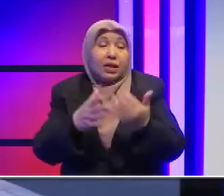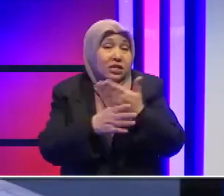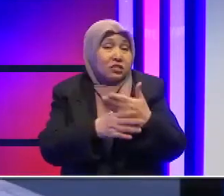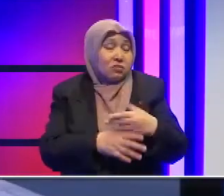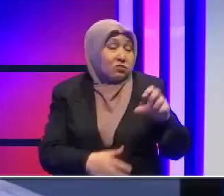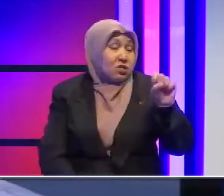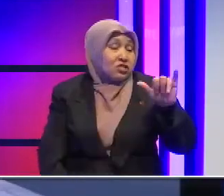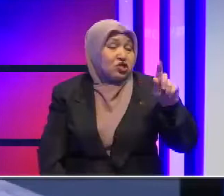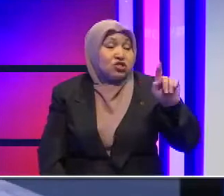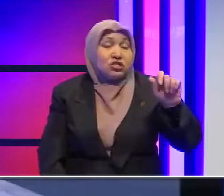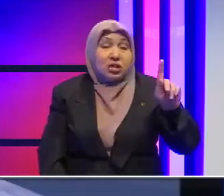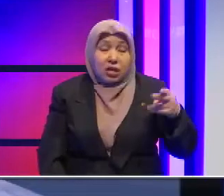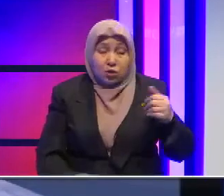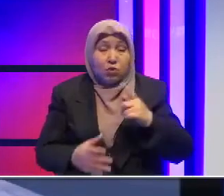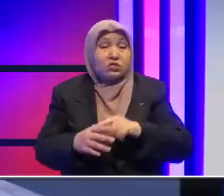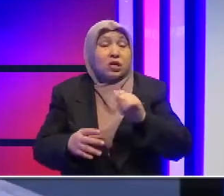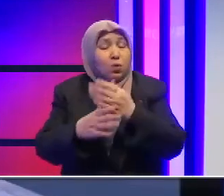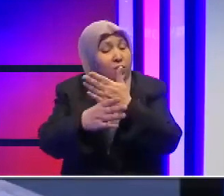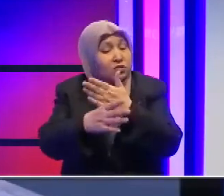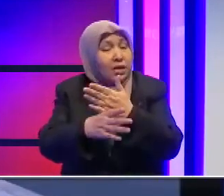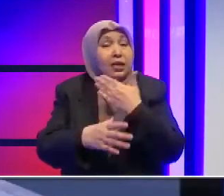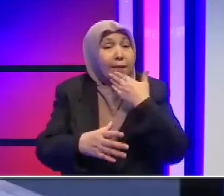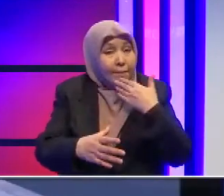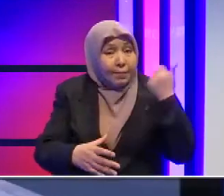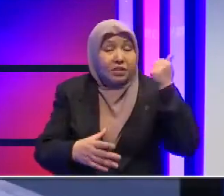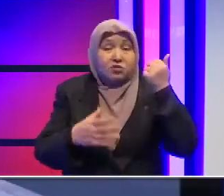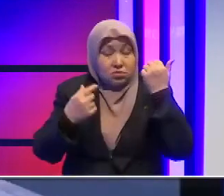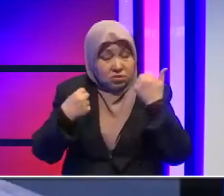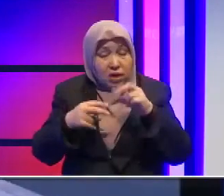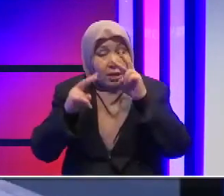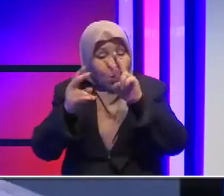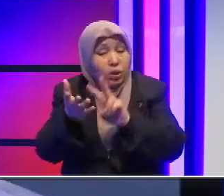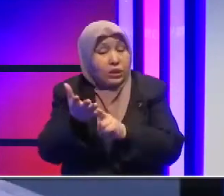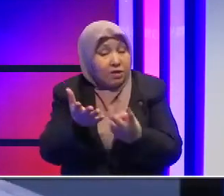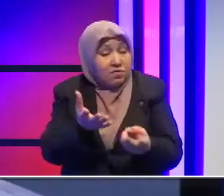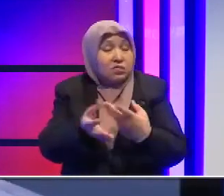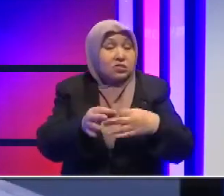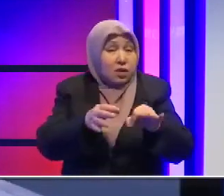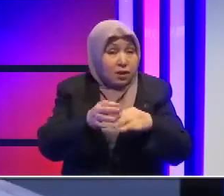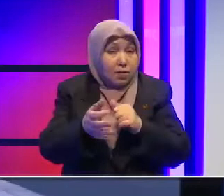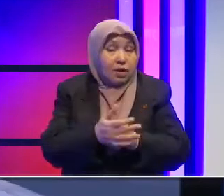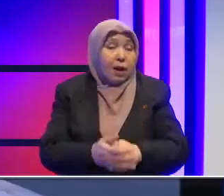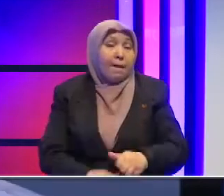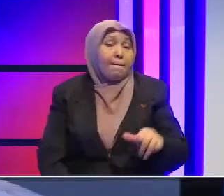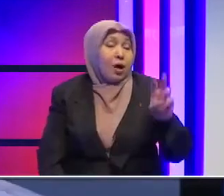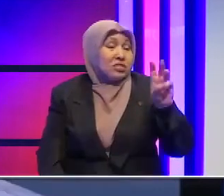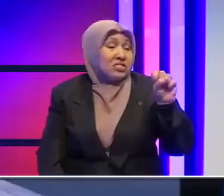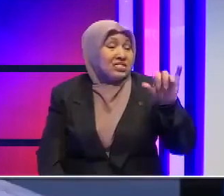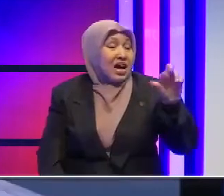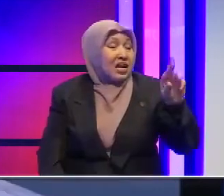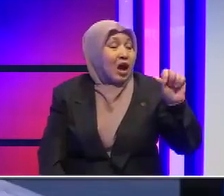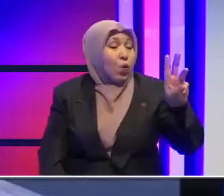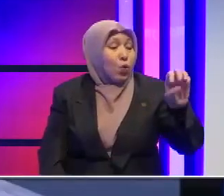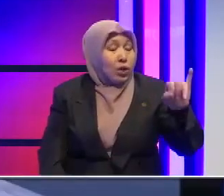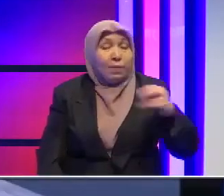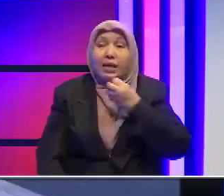Syarawi, ianya merupakan satu permesan yang menarik. Kalau siapa-siapa nak merujuk kepada tafsir ini, boleh rujuk kepada tafsir Mutawalli Syarawi. Bagaimana